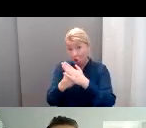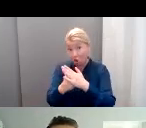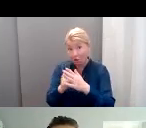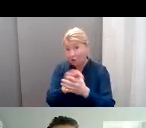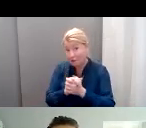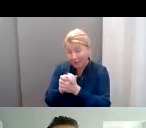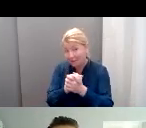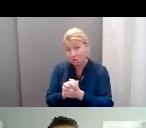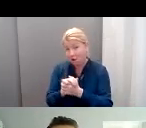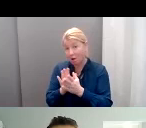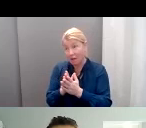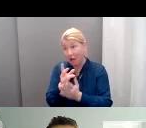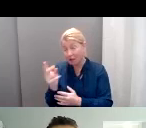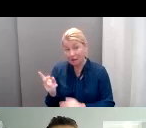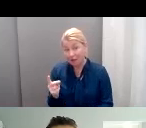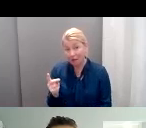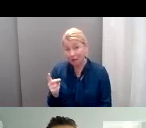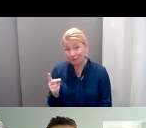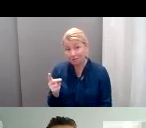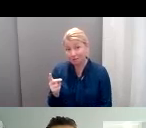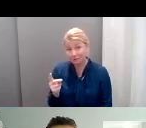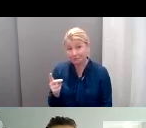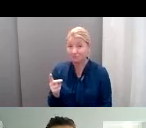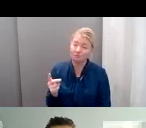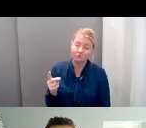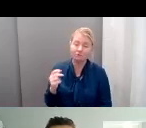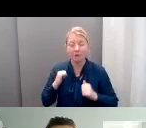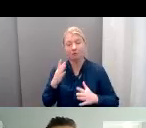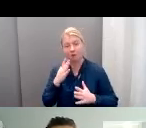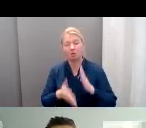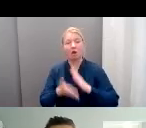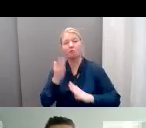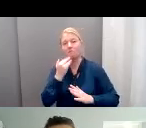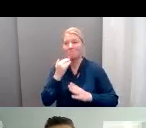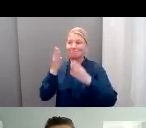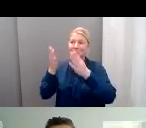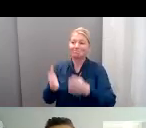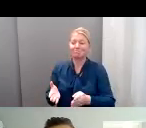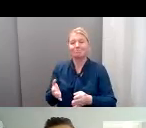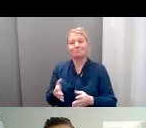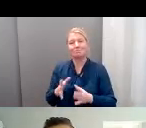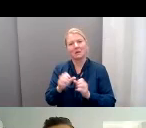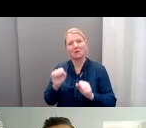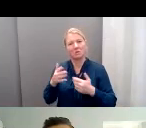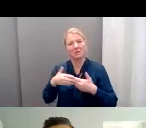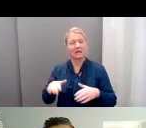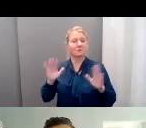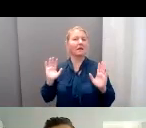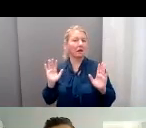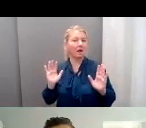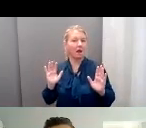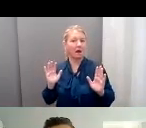andra. Och här är det såklart beroende på vem man är, men att respektera varje persons unika behov